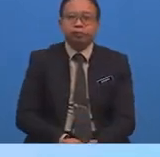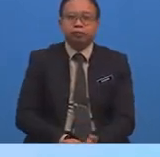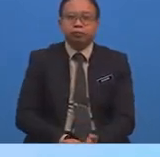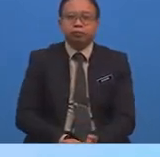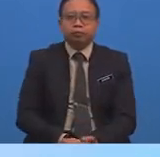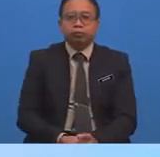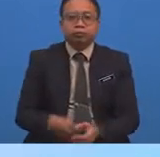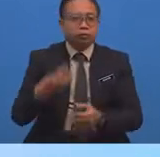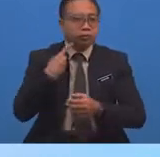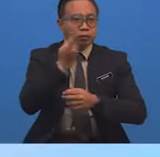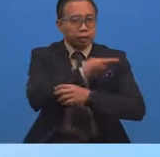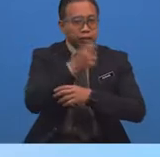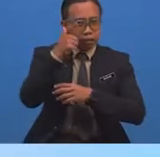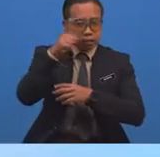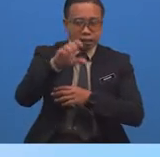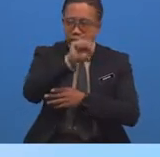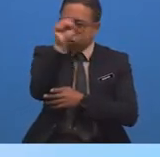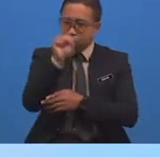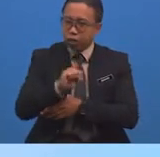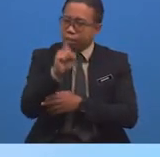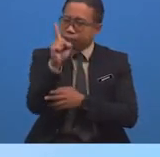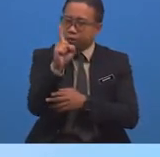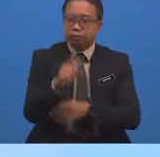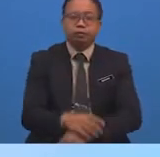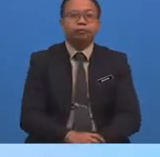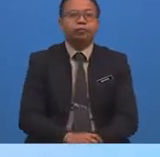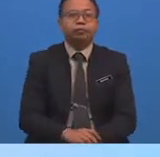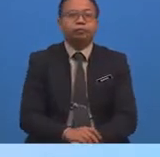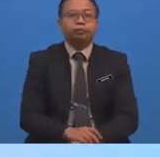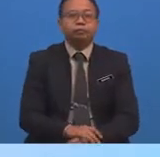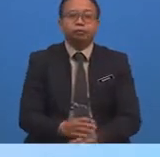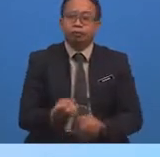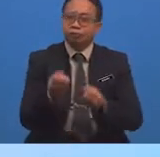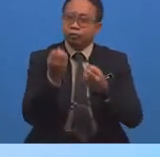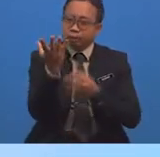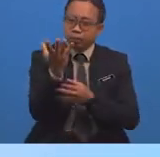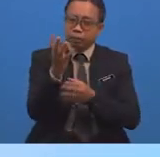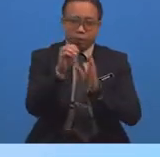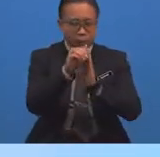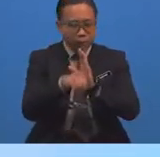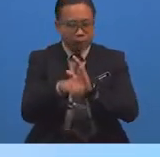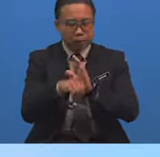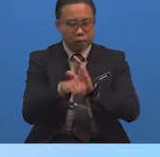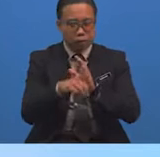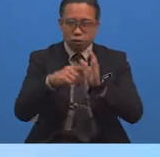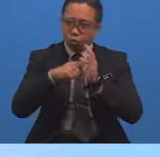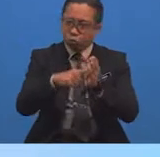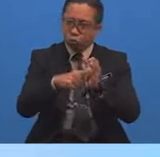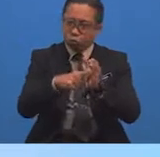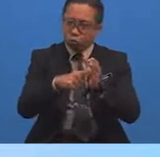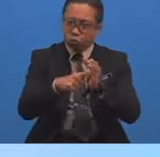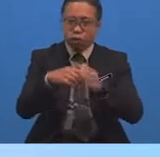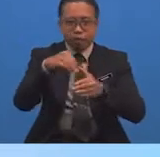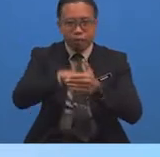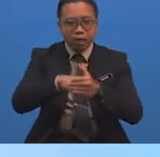kita lihat soalan yang pertama ini berapa menitkah yang ditunjukkan